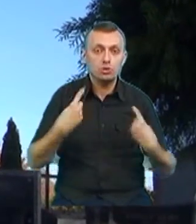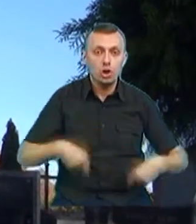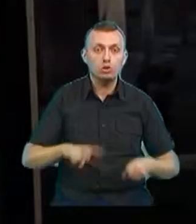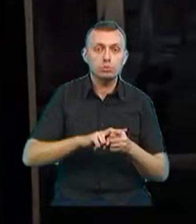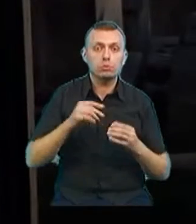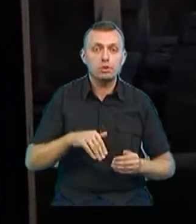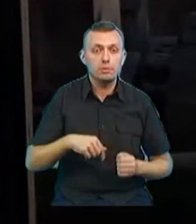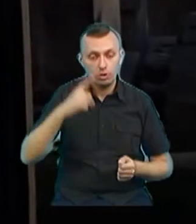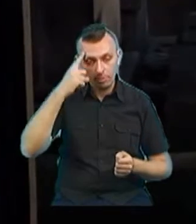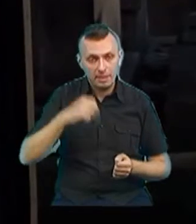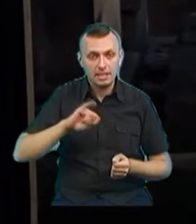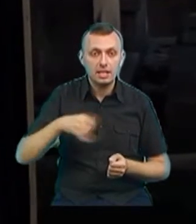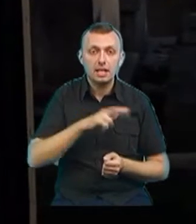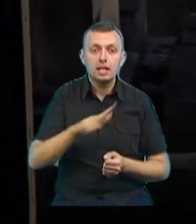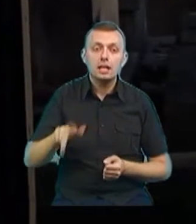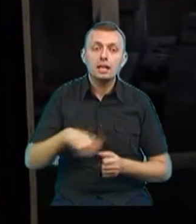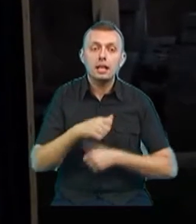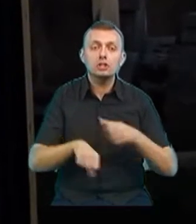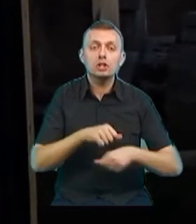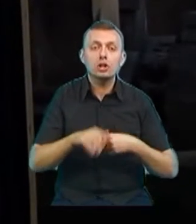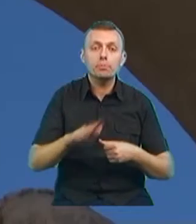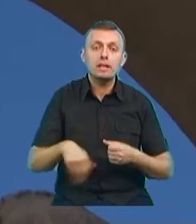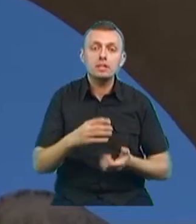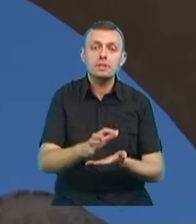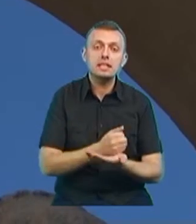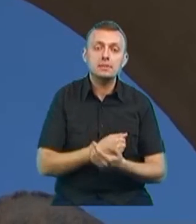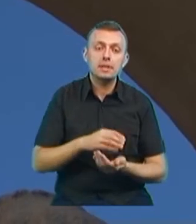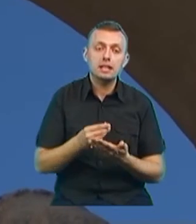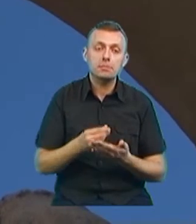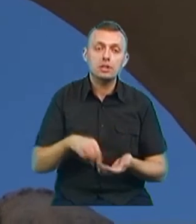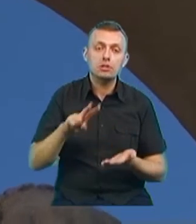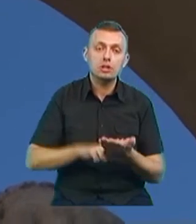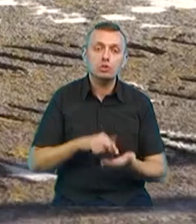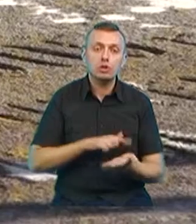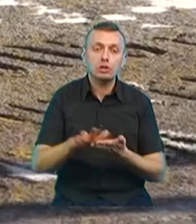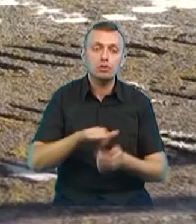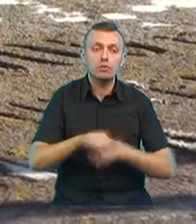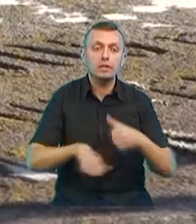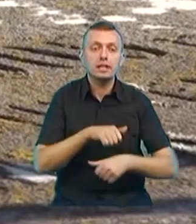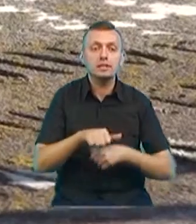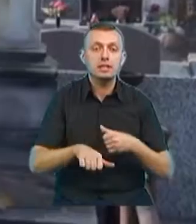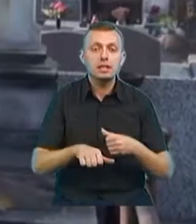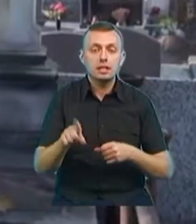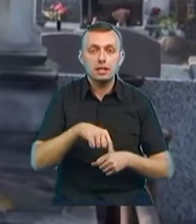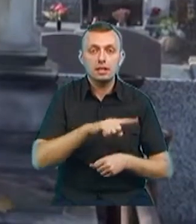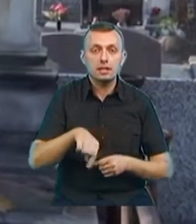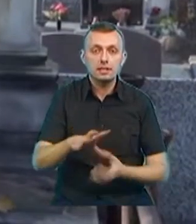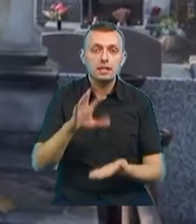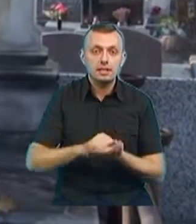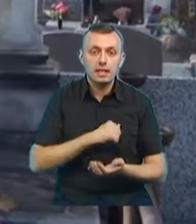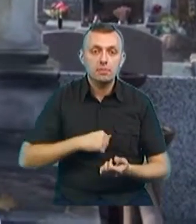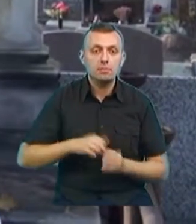ma kto pamiętać, o zasłużonych mieszkańcach miasta. Jak co roku TPZK będzie kwestować, w tym roku już po raz 13. Zajmujemy